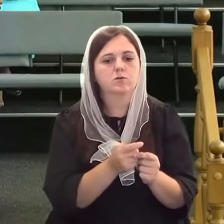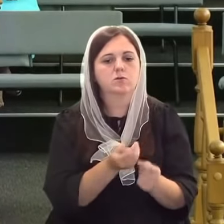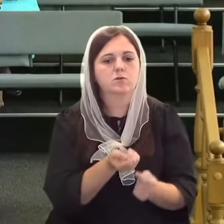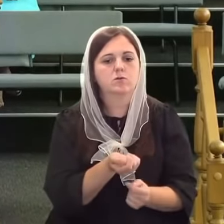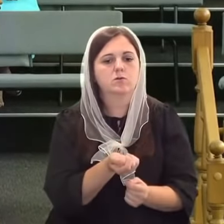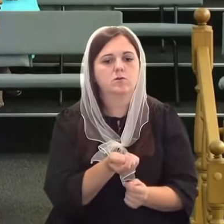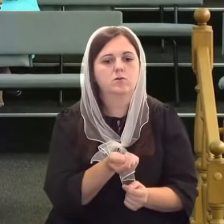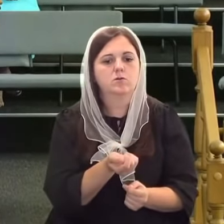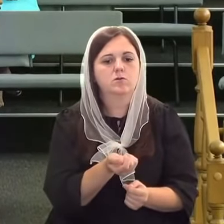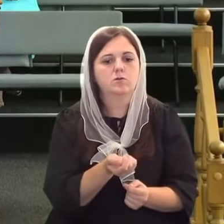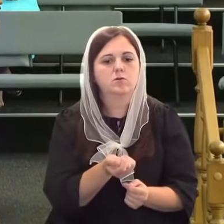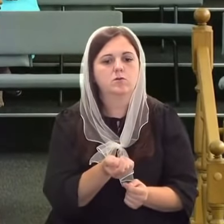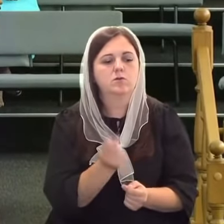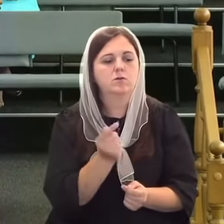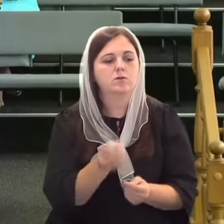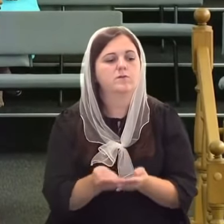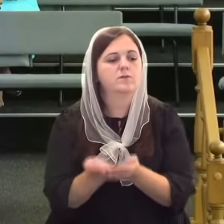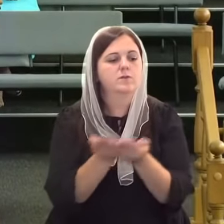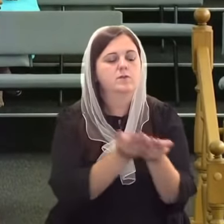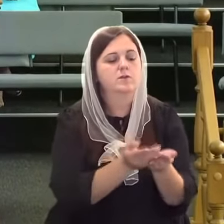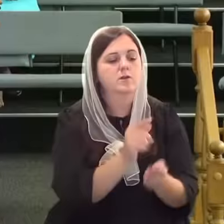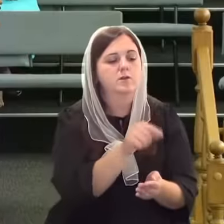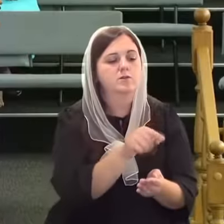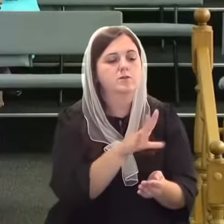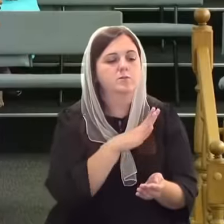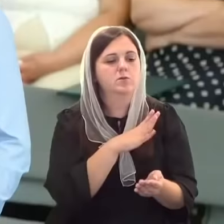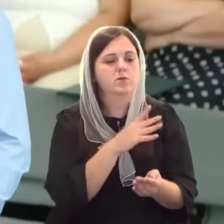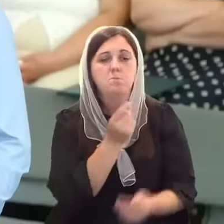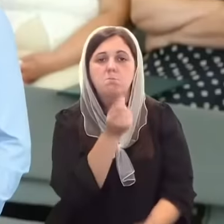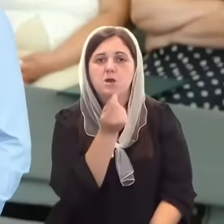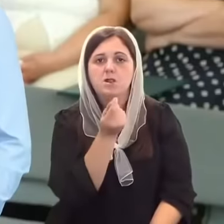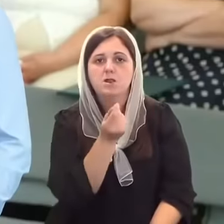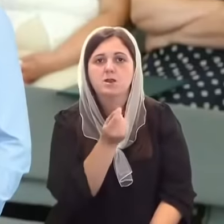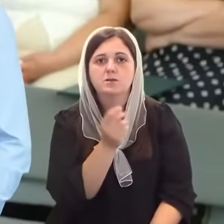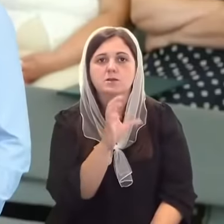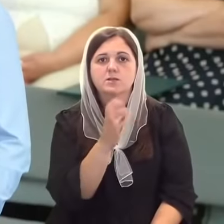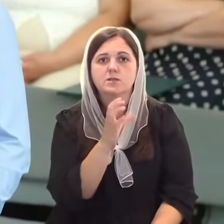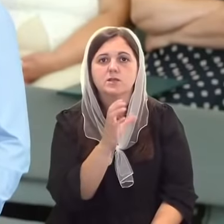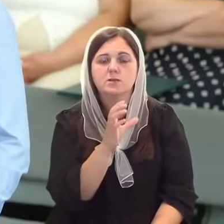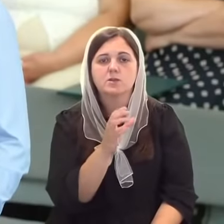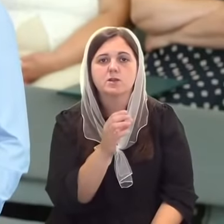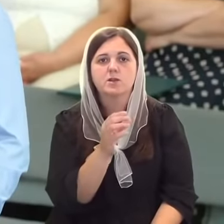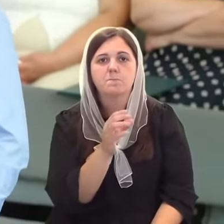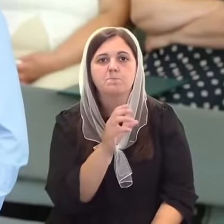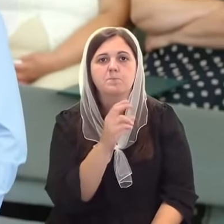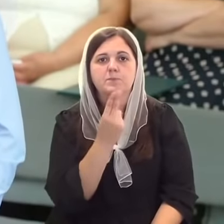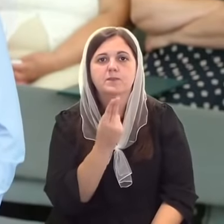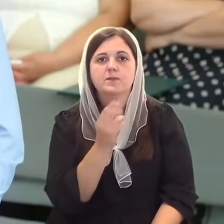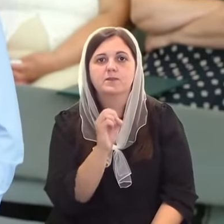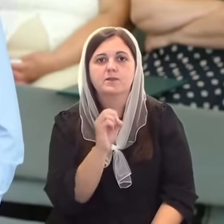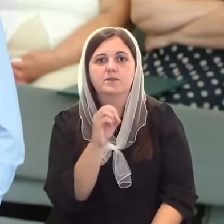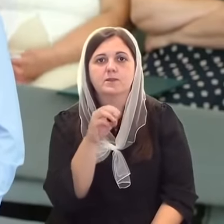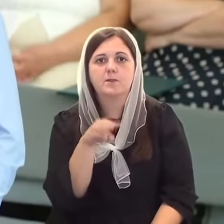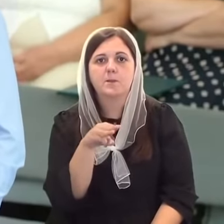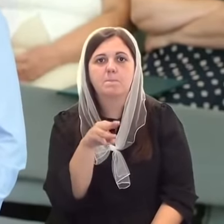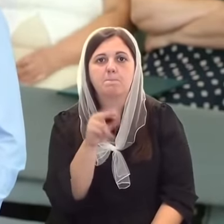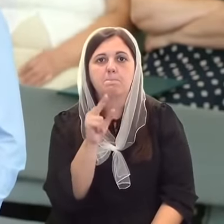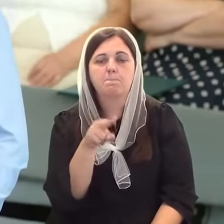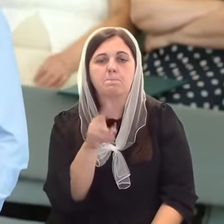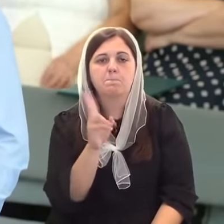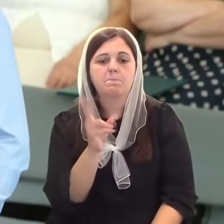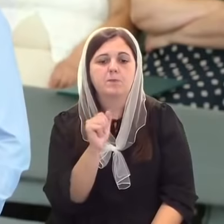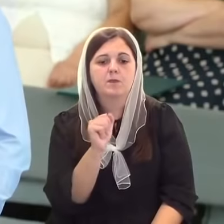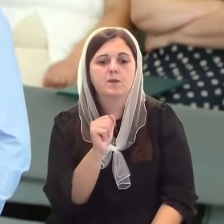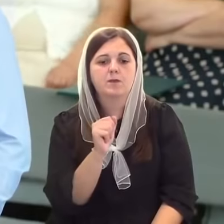руки, и там лежала маленькая серебряная цепочка. Она передала и говорит,